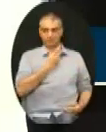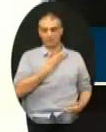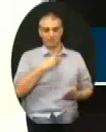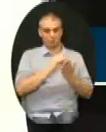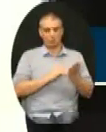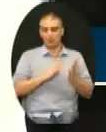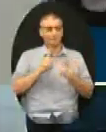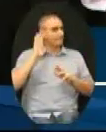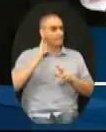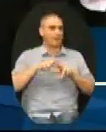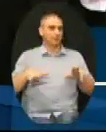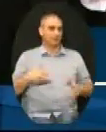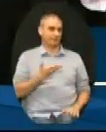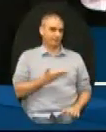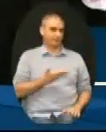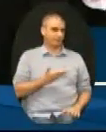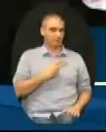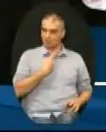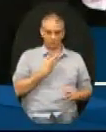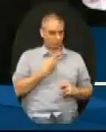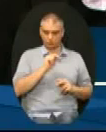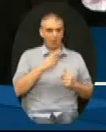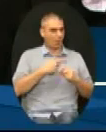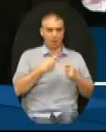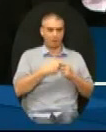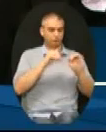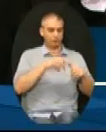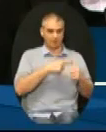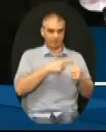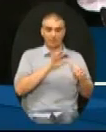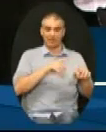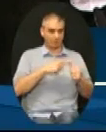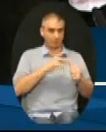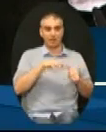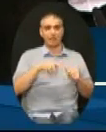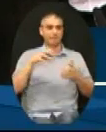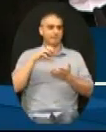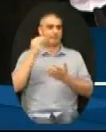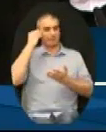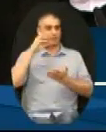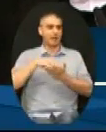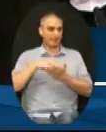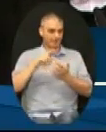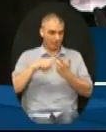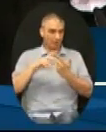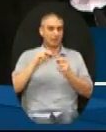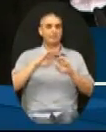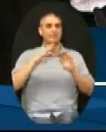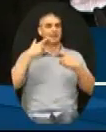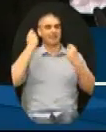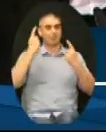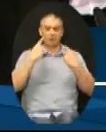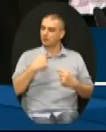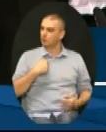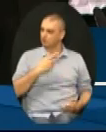יקבלו מאיתנו דוח, מה קורה? נתנו לנו בשתי התחומים, לא רק בנושא המקוואות, ברפורמים, גם בנושא הליבה. אתם תמליצו? גם בנושא מועצת החינוך החרדי. אני רוצה להבין מה